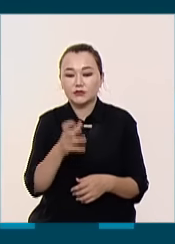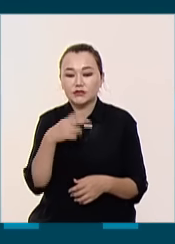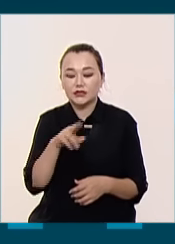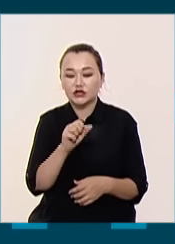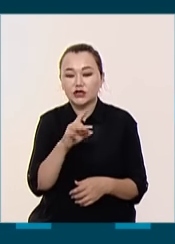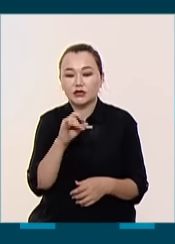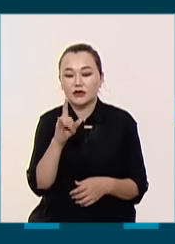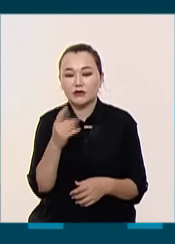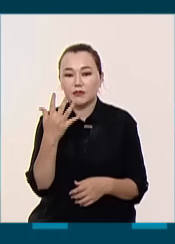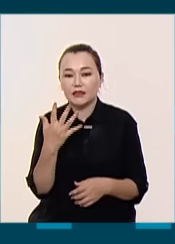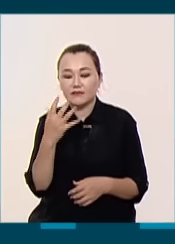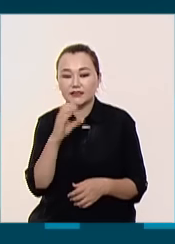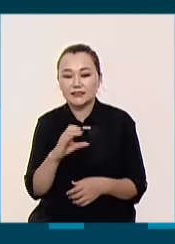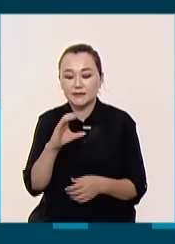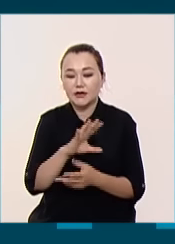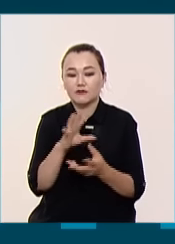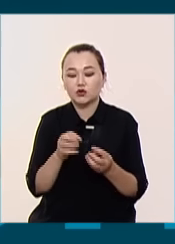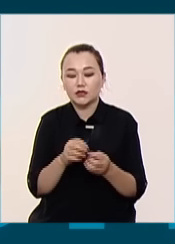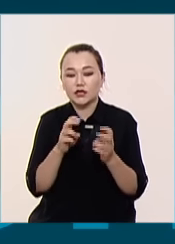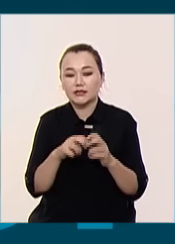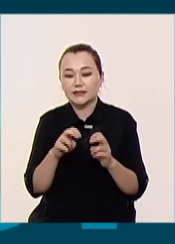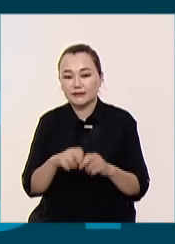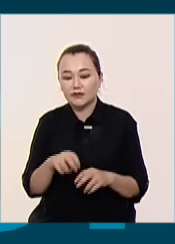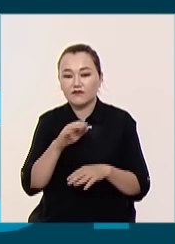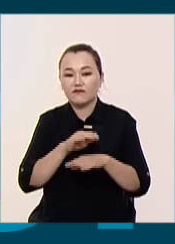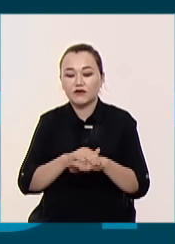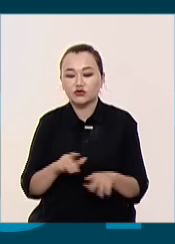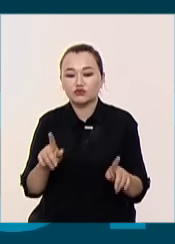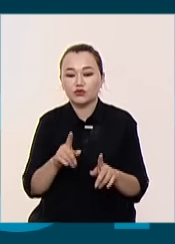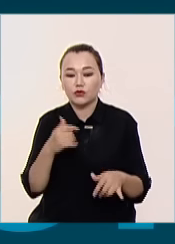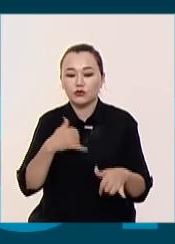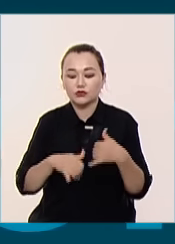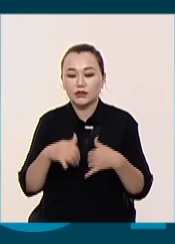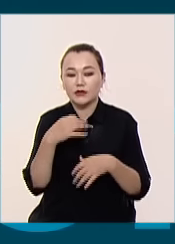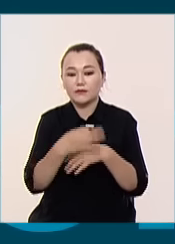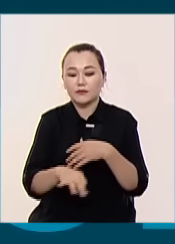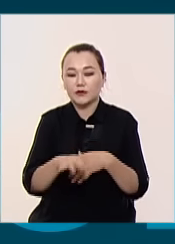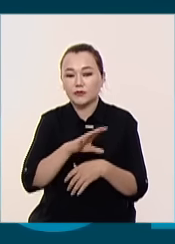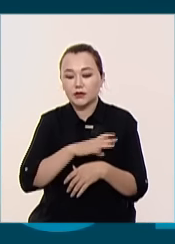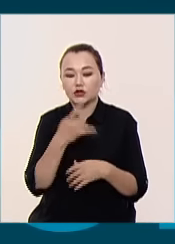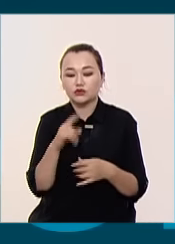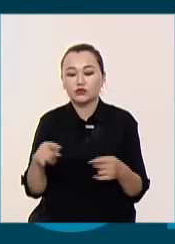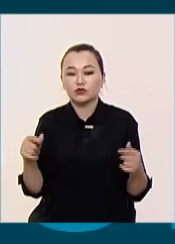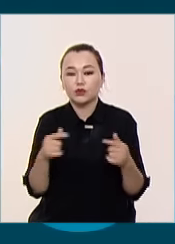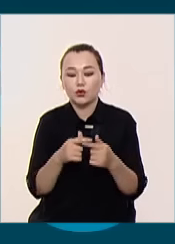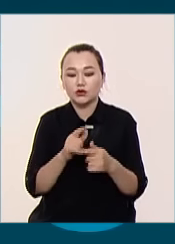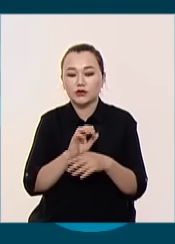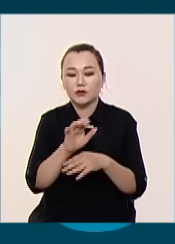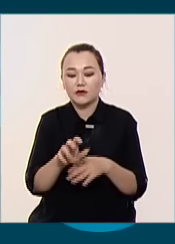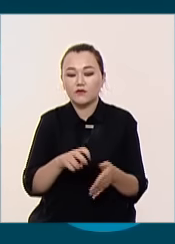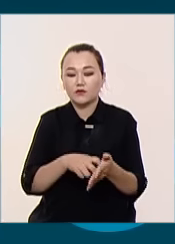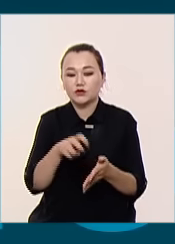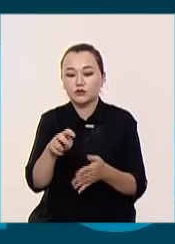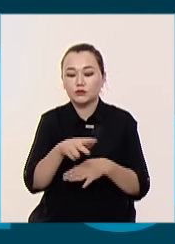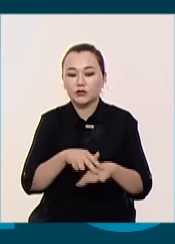Шардары 5 сентября. В результате расследования факт того, что педагог бил ребенка, подтвердился. Направлено письмо в